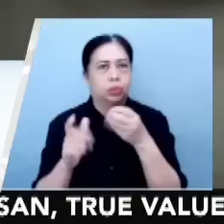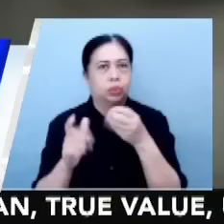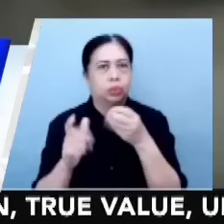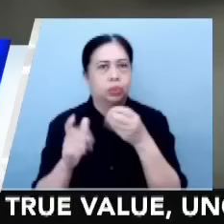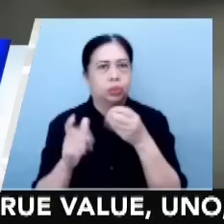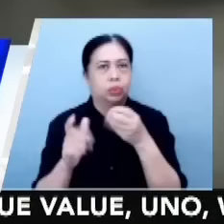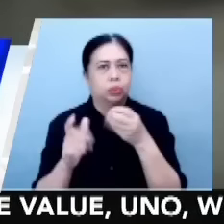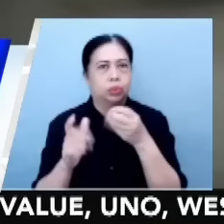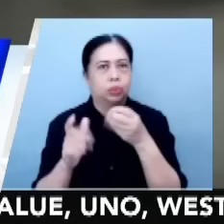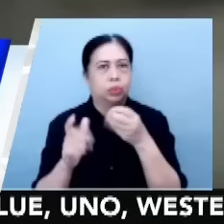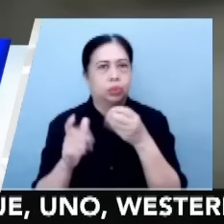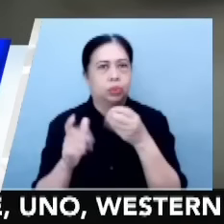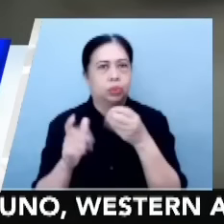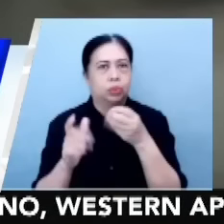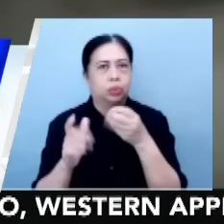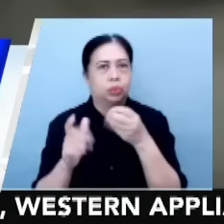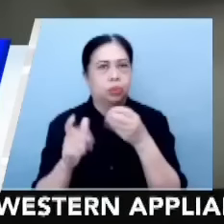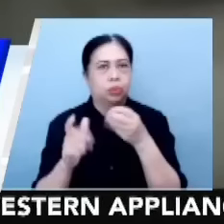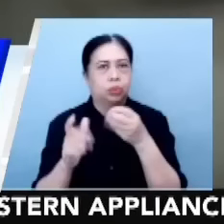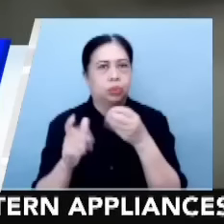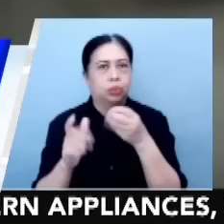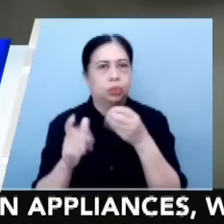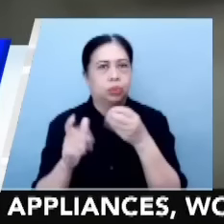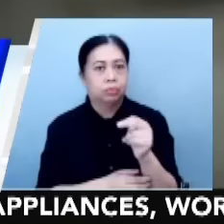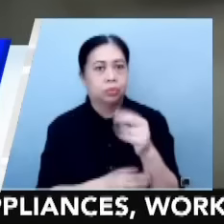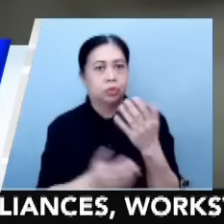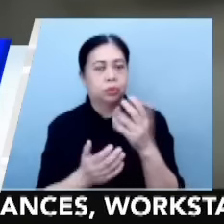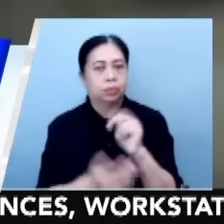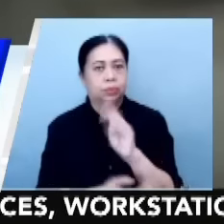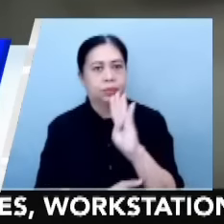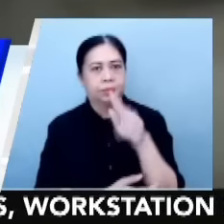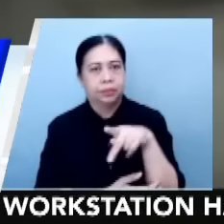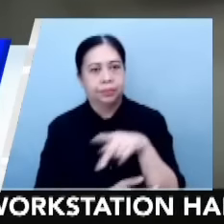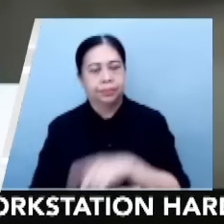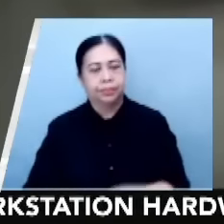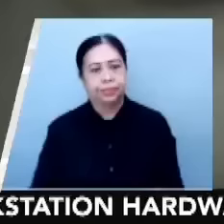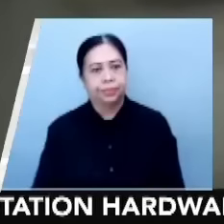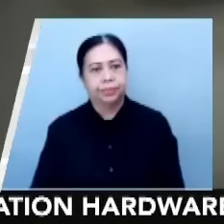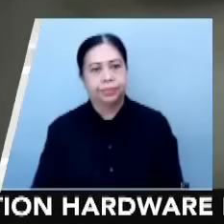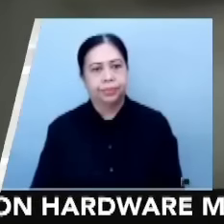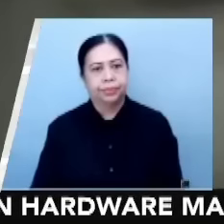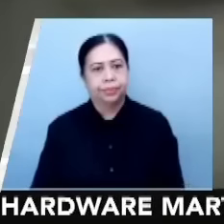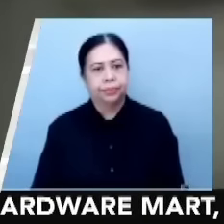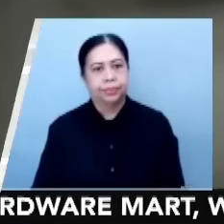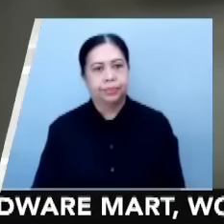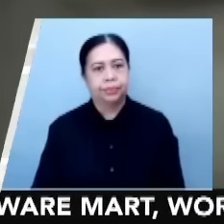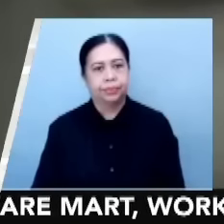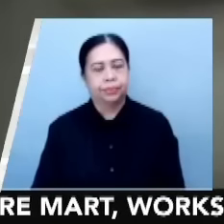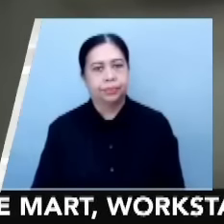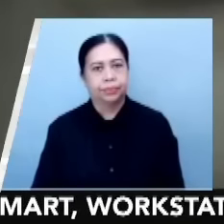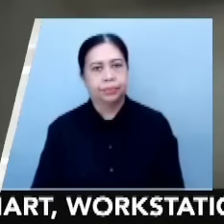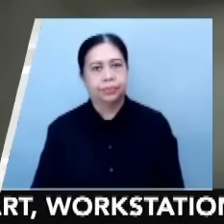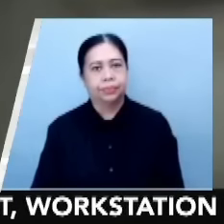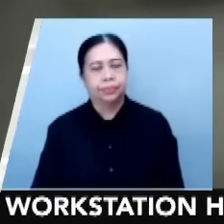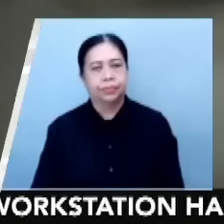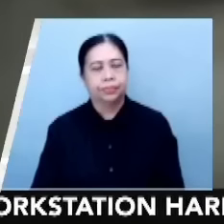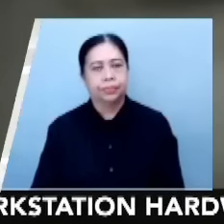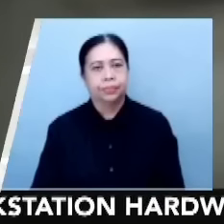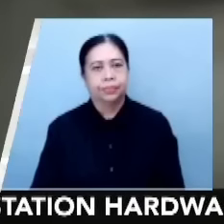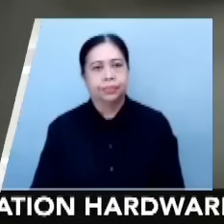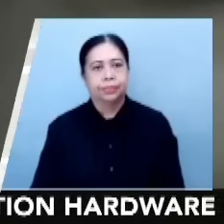detention facility ng NBI sa loob ng new believed prison para sa GMA integrated news John consulta